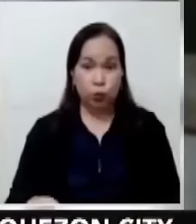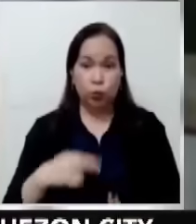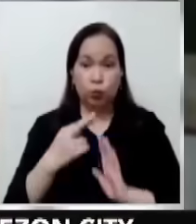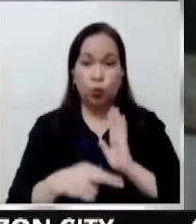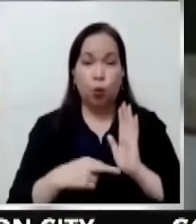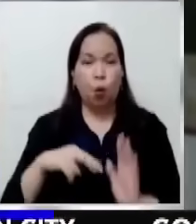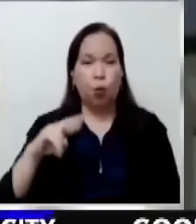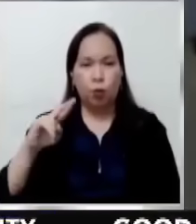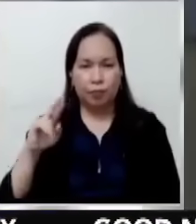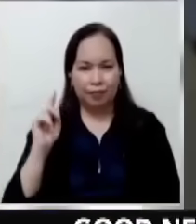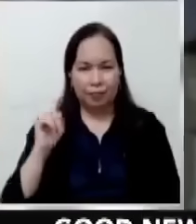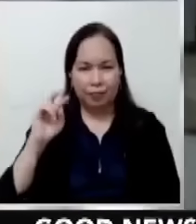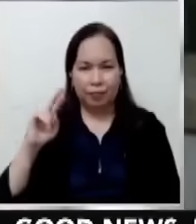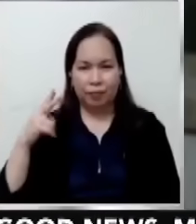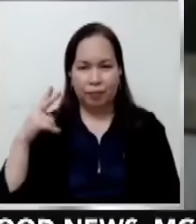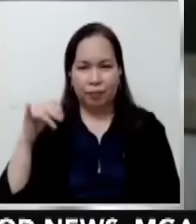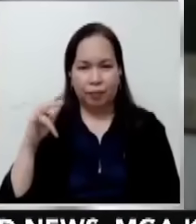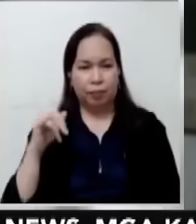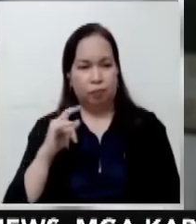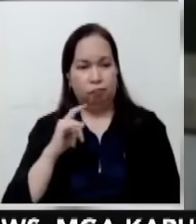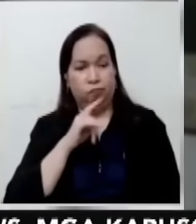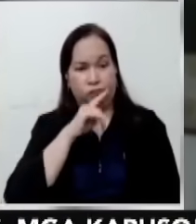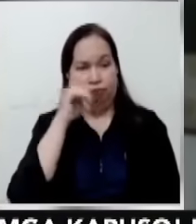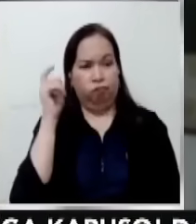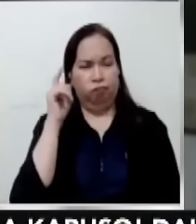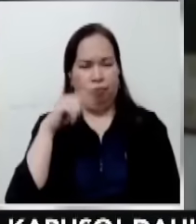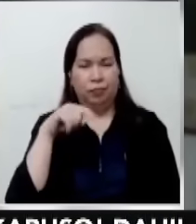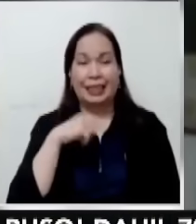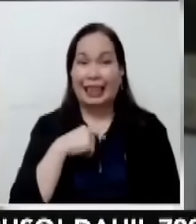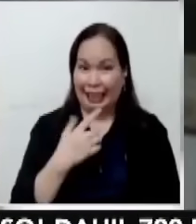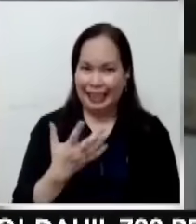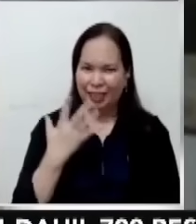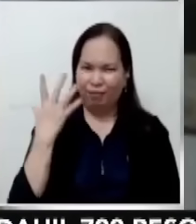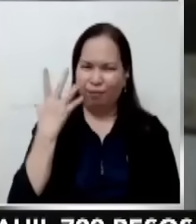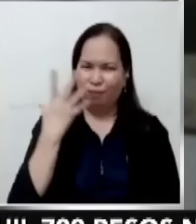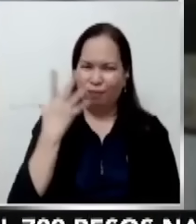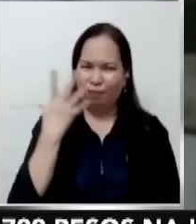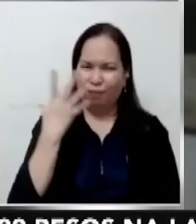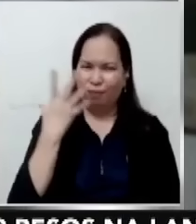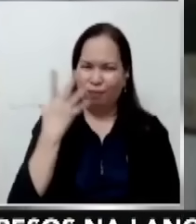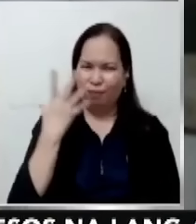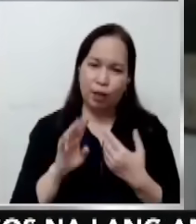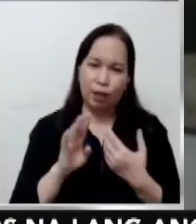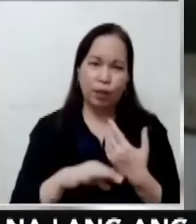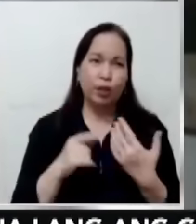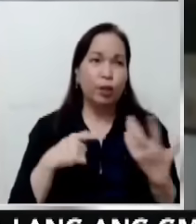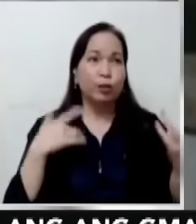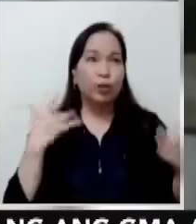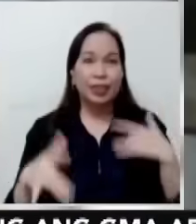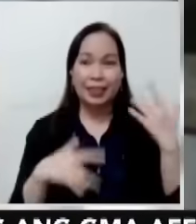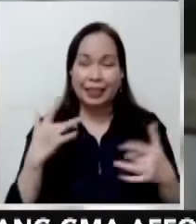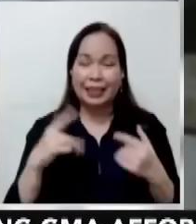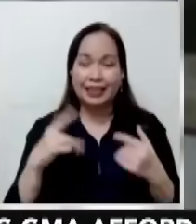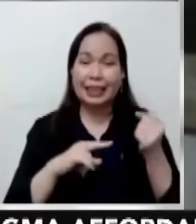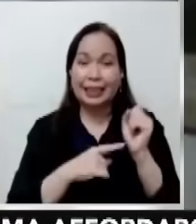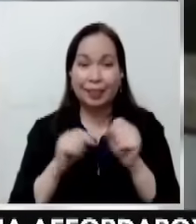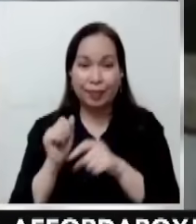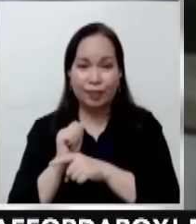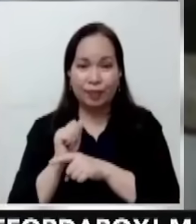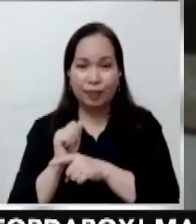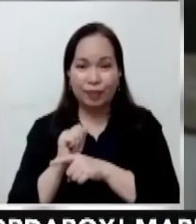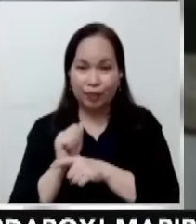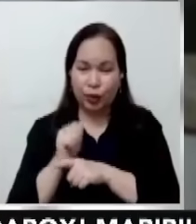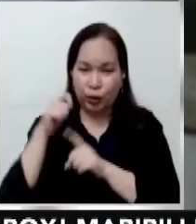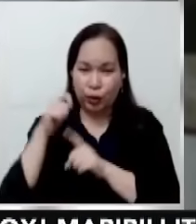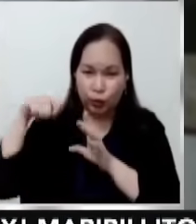It's nice to come back sa ganitong genre at sobrang excited din ako to start training. Kasi bihira lang din